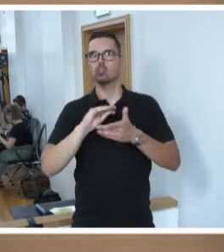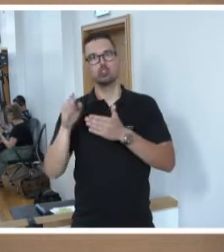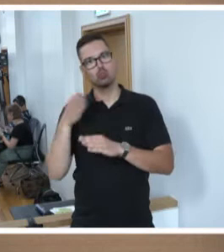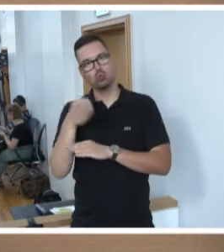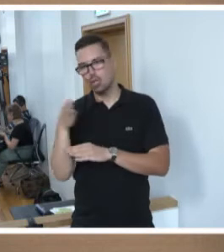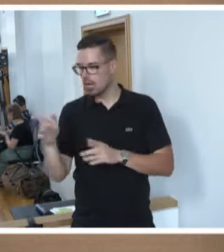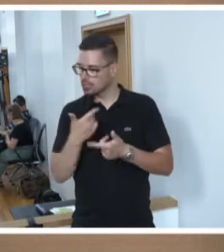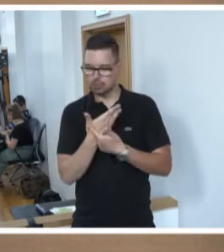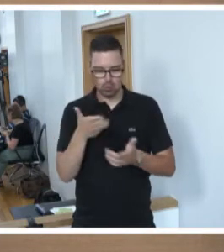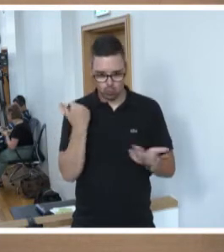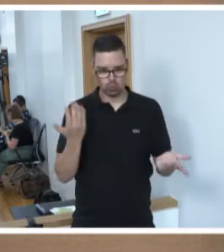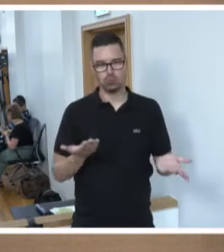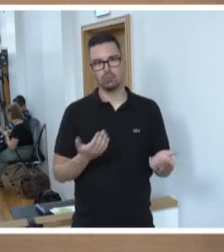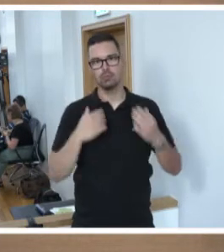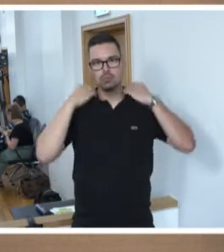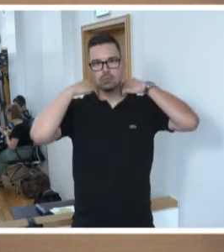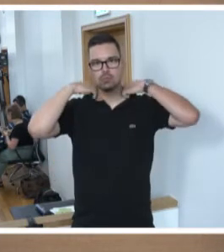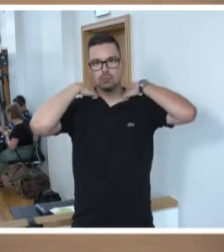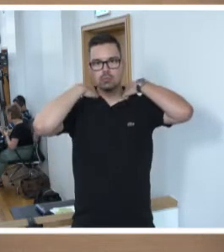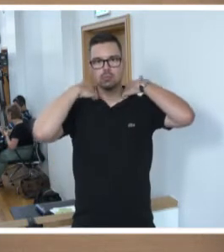und Schülern, noch den Lehrkräften.